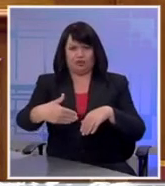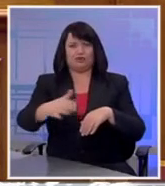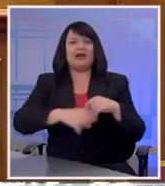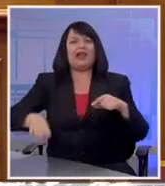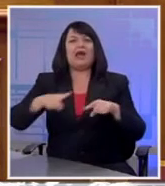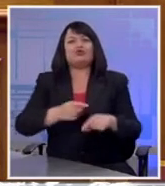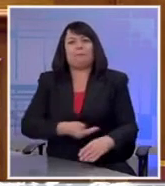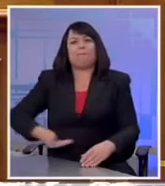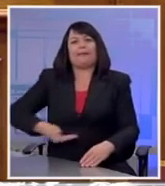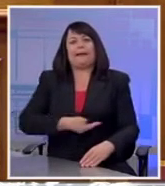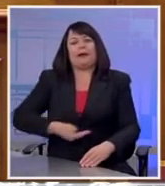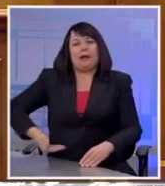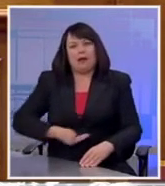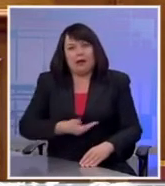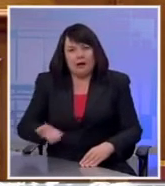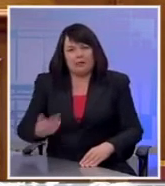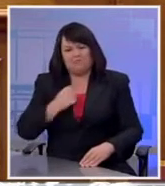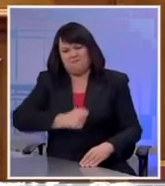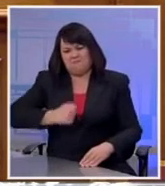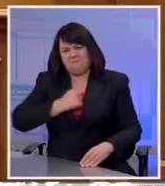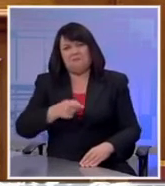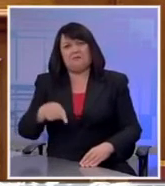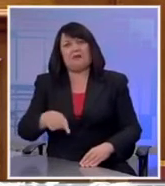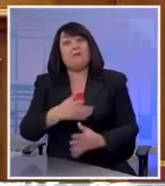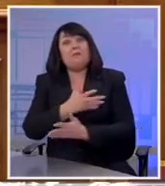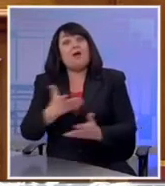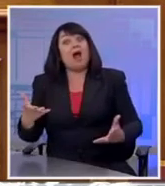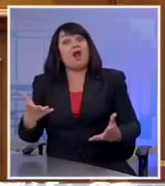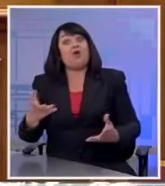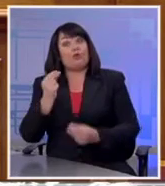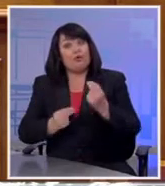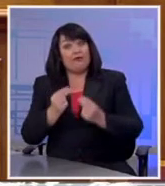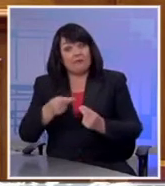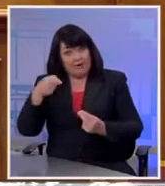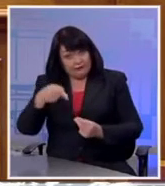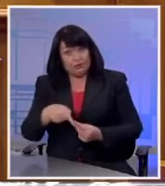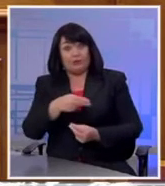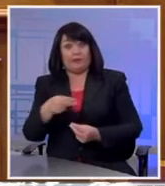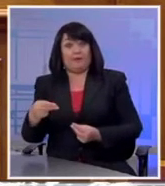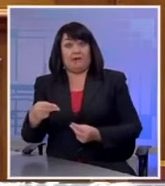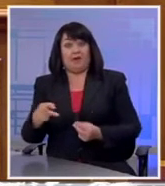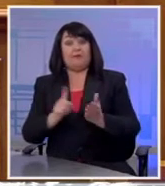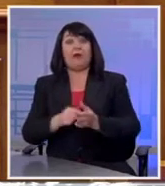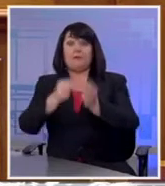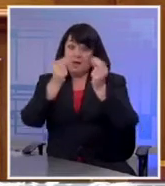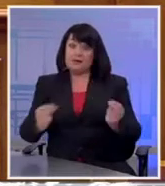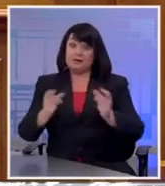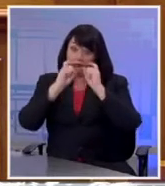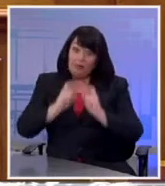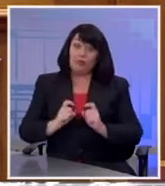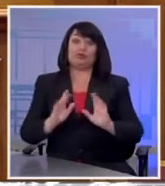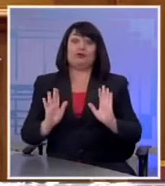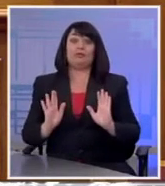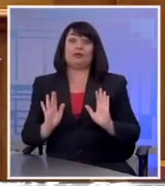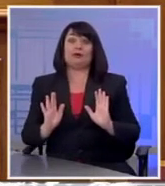που πεινάει, ένα λαό που δυστυχεί, αυτό είναι το τεράστιο θέμα που πρέπει να το λύσουμε οπωσδήποτε,